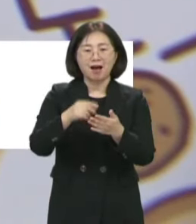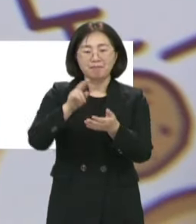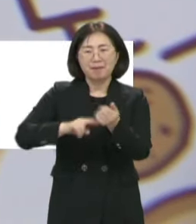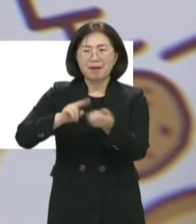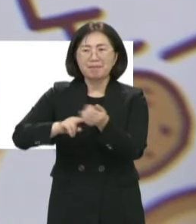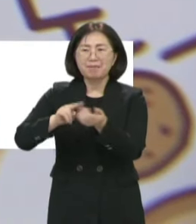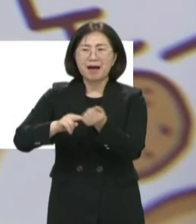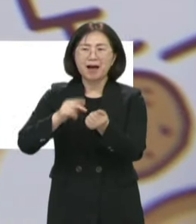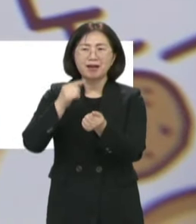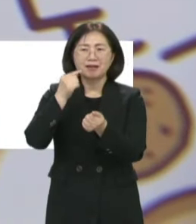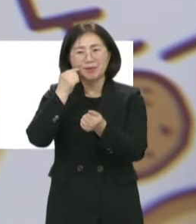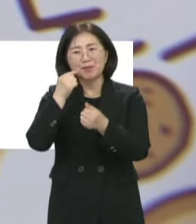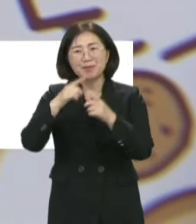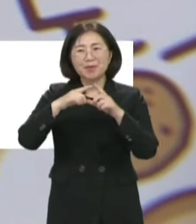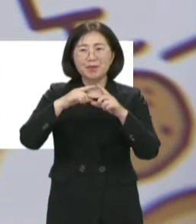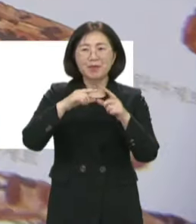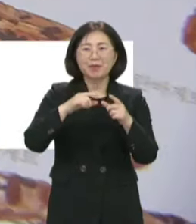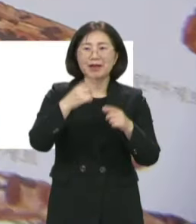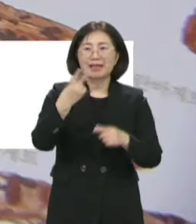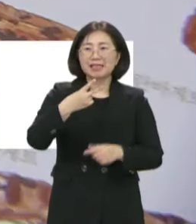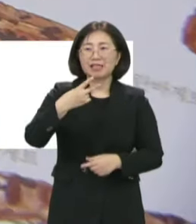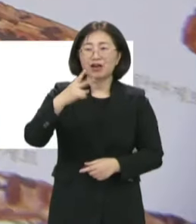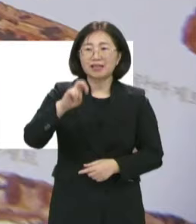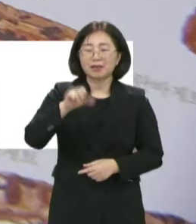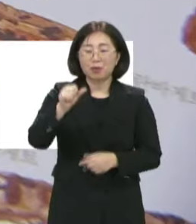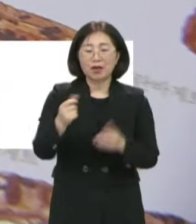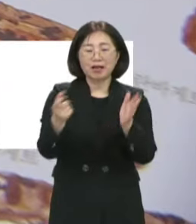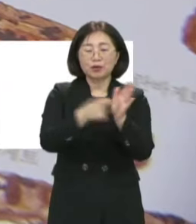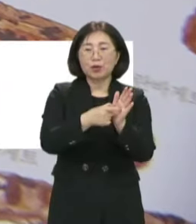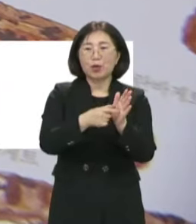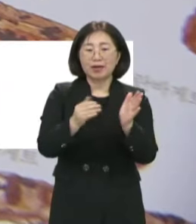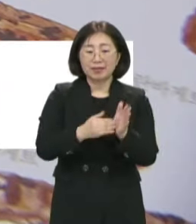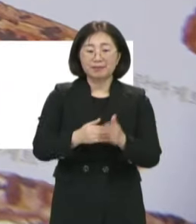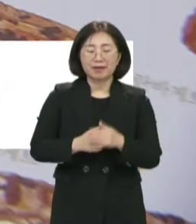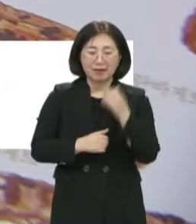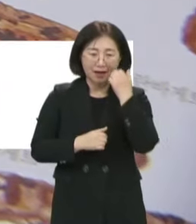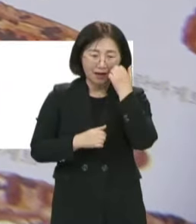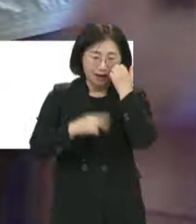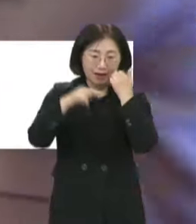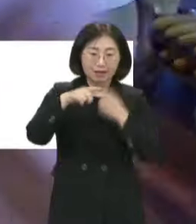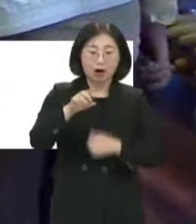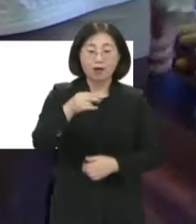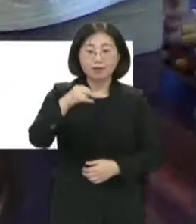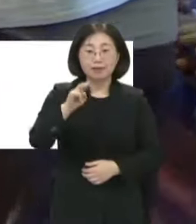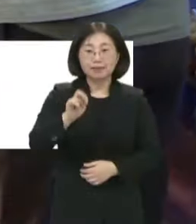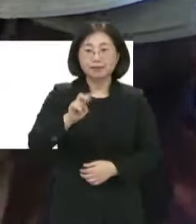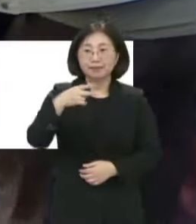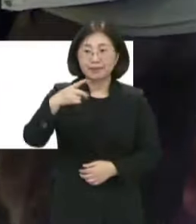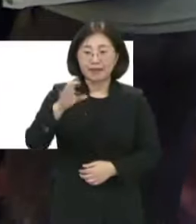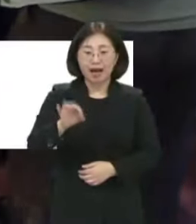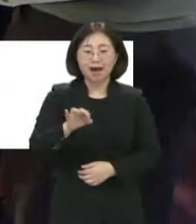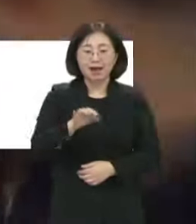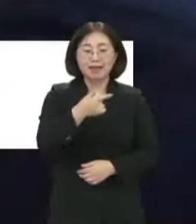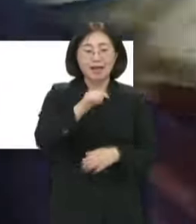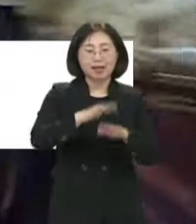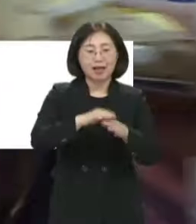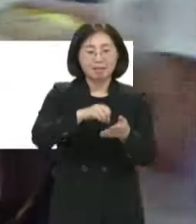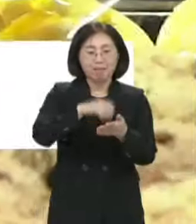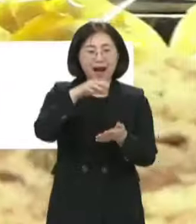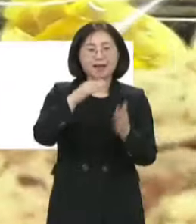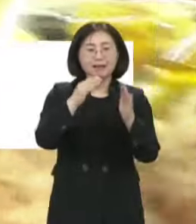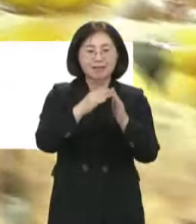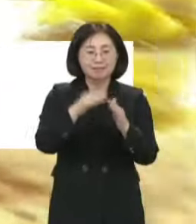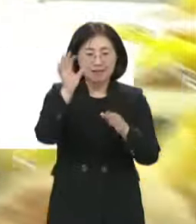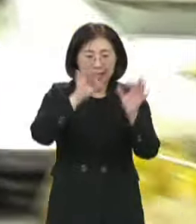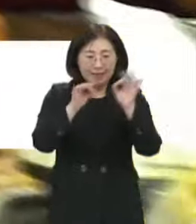코리아 2025에 수록됩니다 빵빵 도시 대전 동구는 성심당을 비롯해 대전에 빵 맛집을 찾는 방문객들이